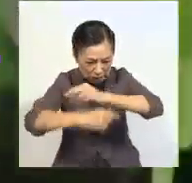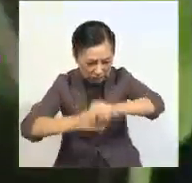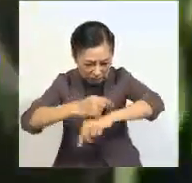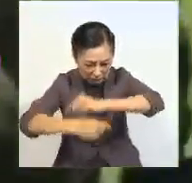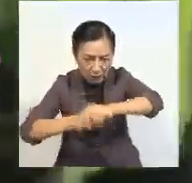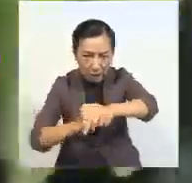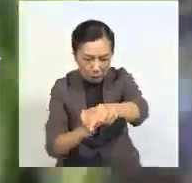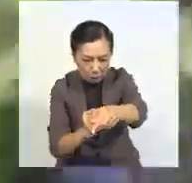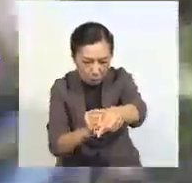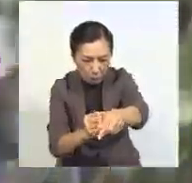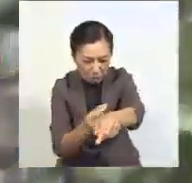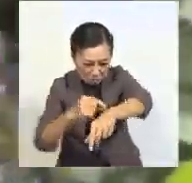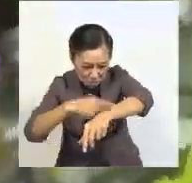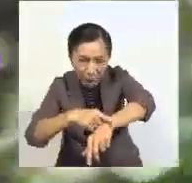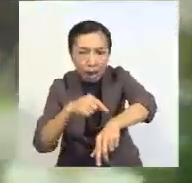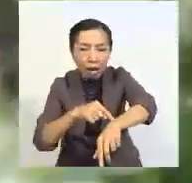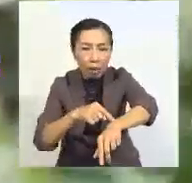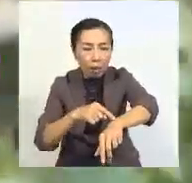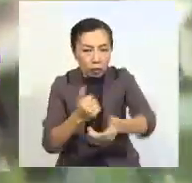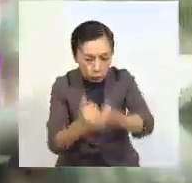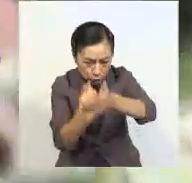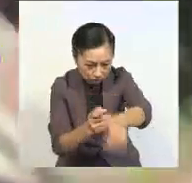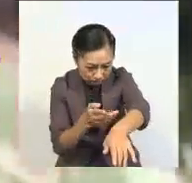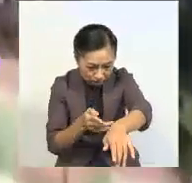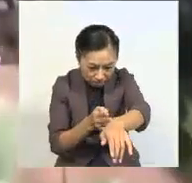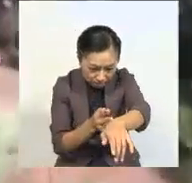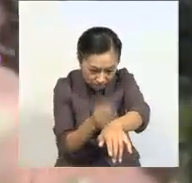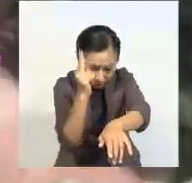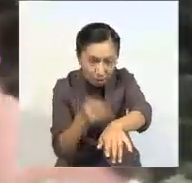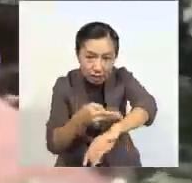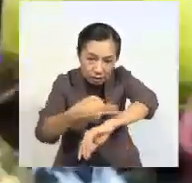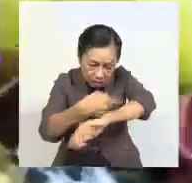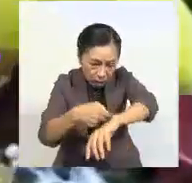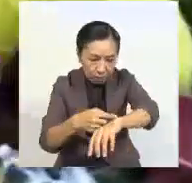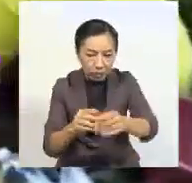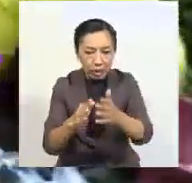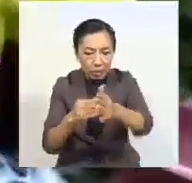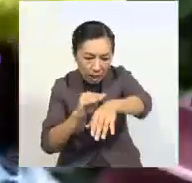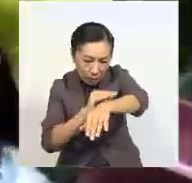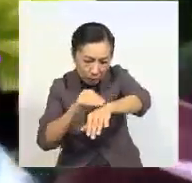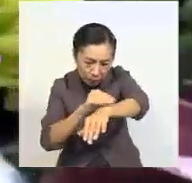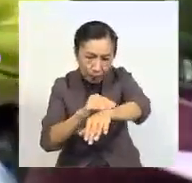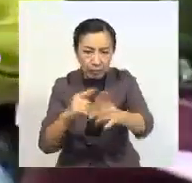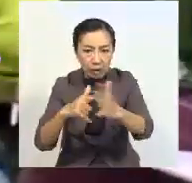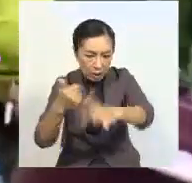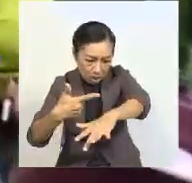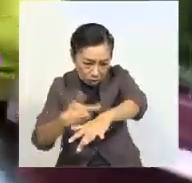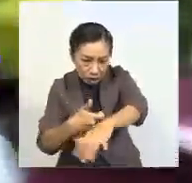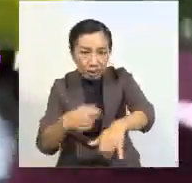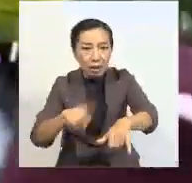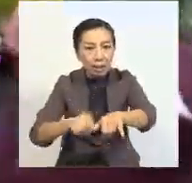ดจนเป็นแผลลึกนะครับเจ้าหน้าที่เนี่ยต้องช่วยการตัดลวดออกพร้อมทำการรักษาบาดแผลและก็ช่วยกันฉีดยาบำรุงยา